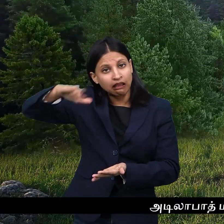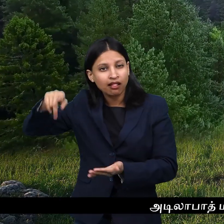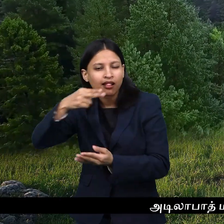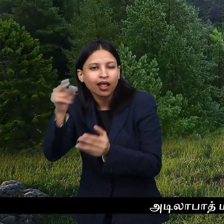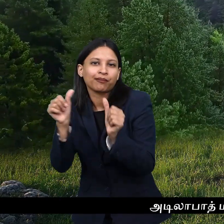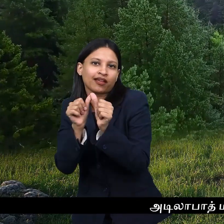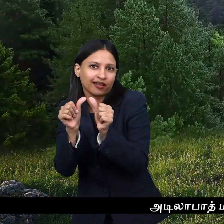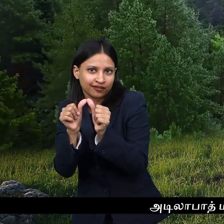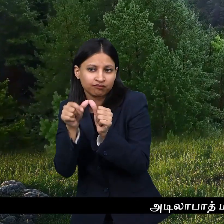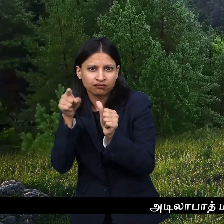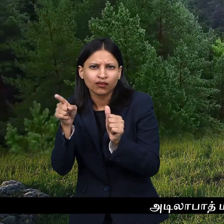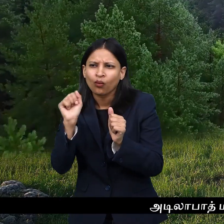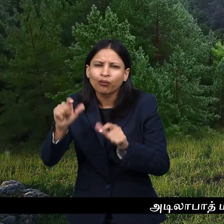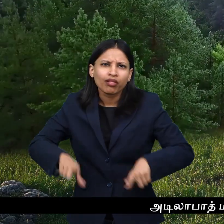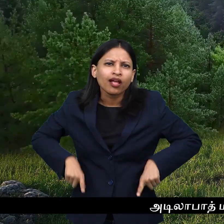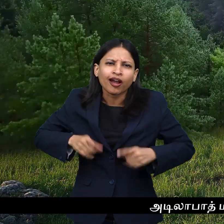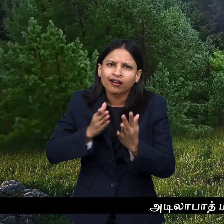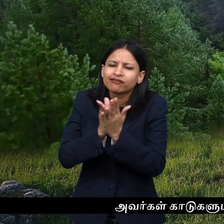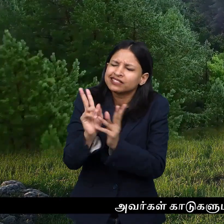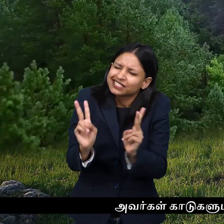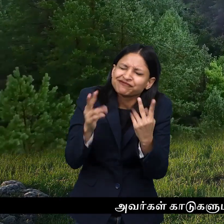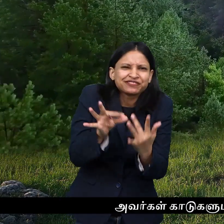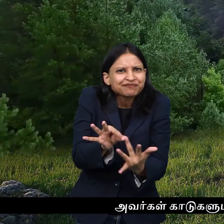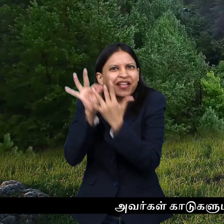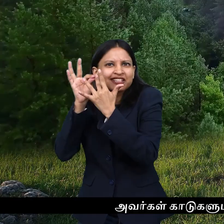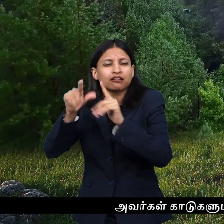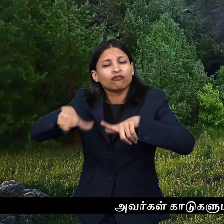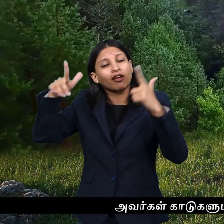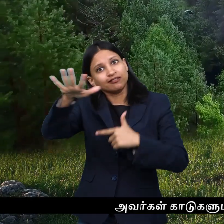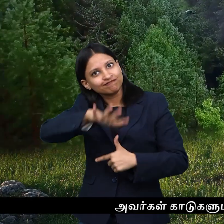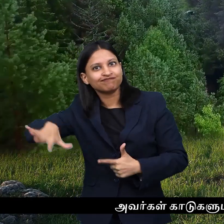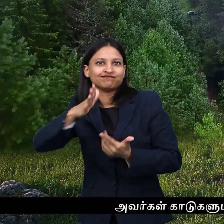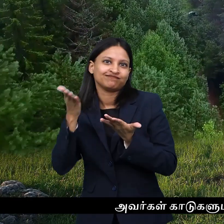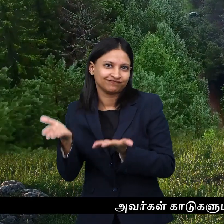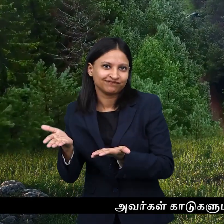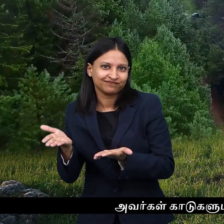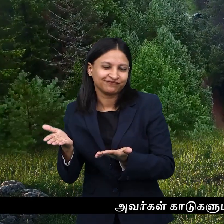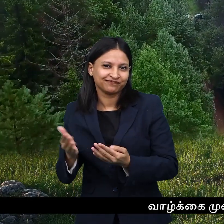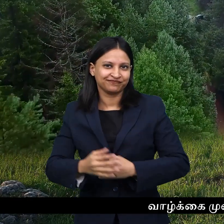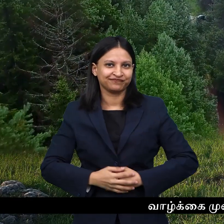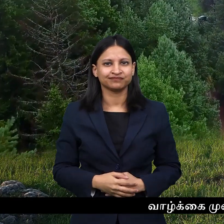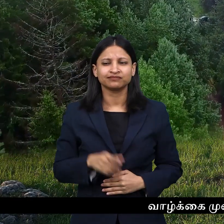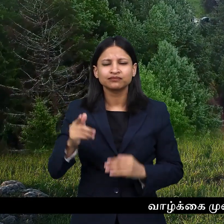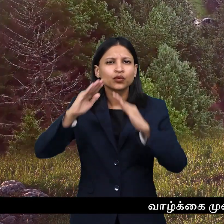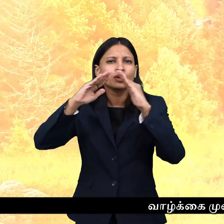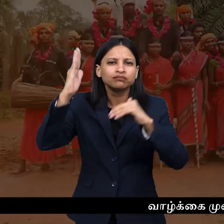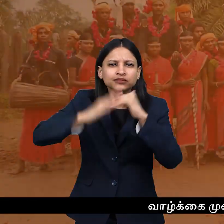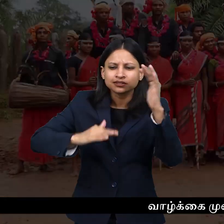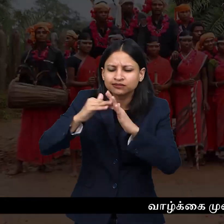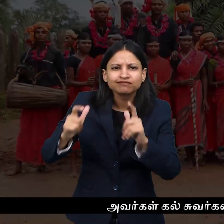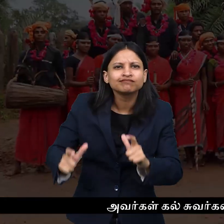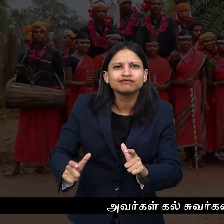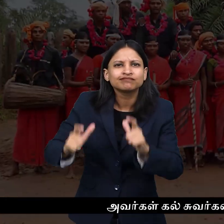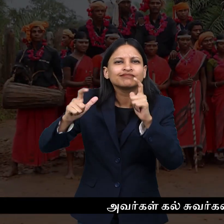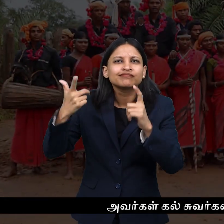கோண்டுகள் அடிலாபாத் மலைகளில் வசிக்கிறார்கள். அவர்கள் காடுகளுடன் இணைக்கப்பட்ட ஒரு சிறப்பு வாழ்க்கை முறையை